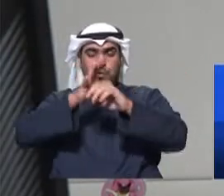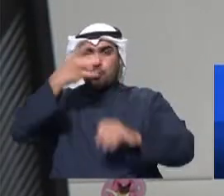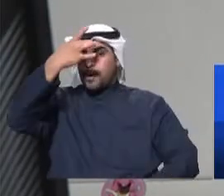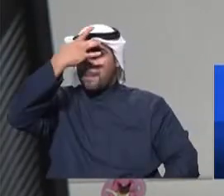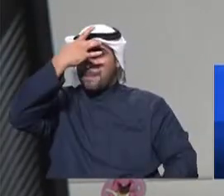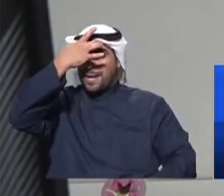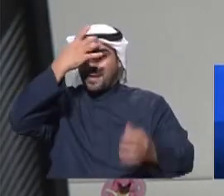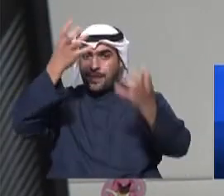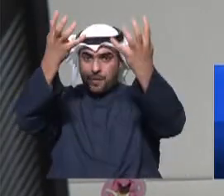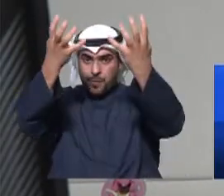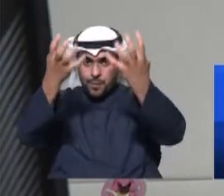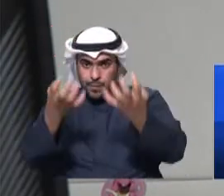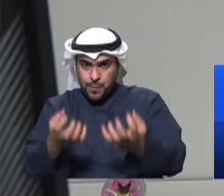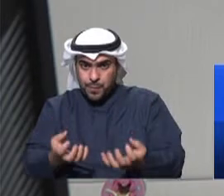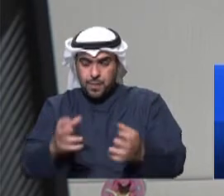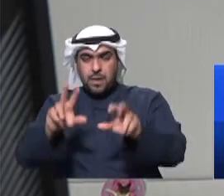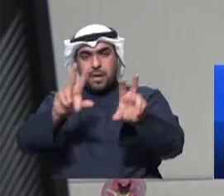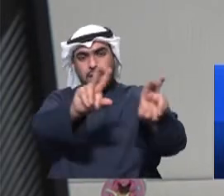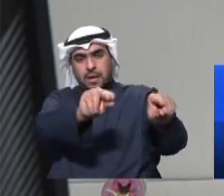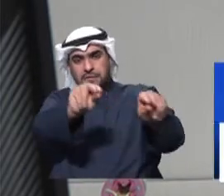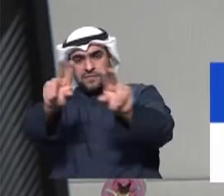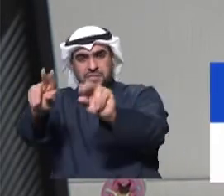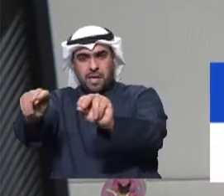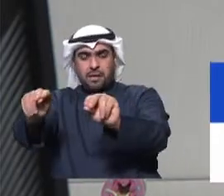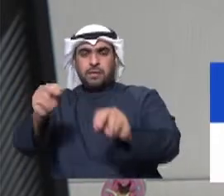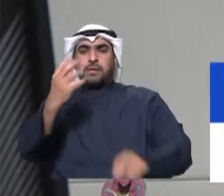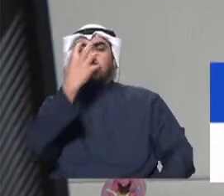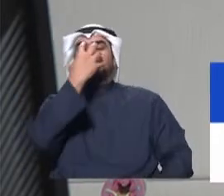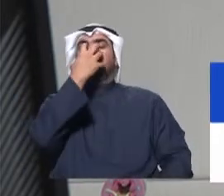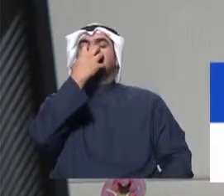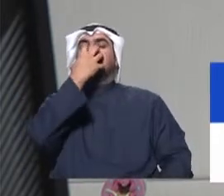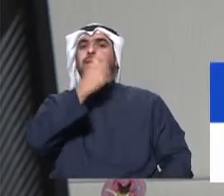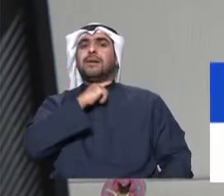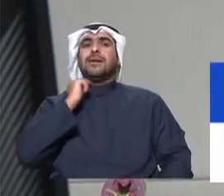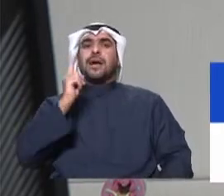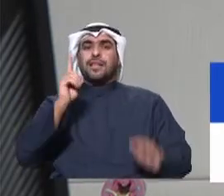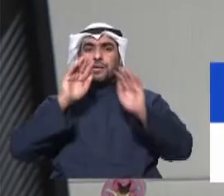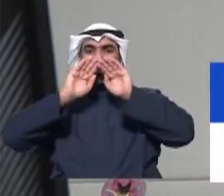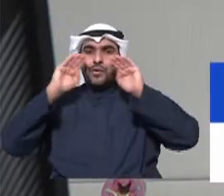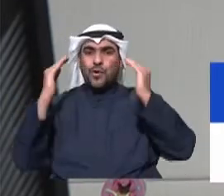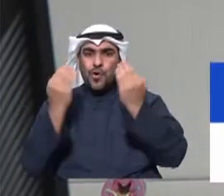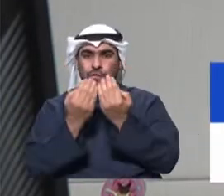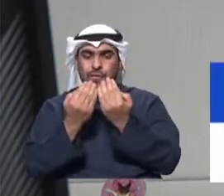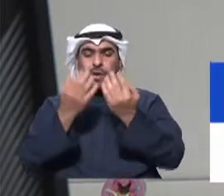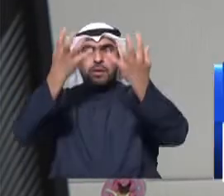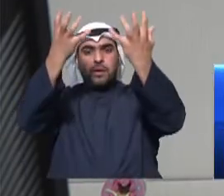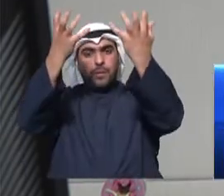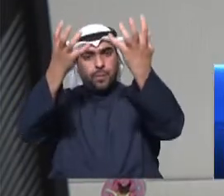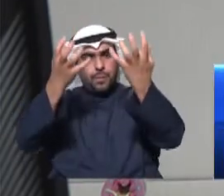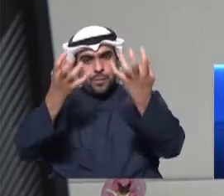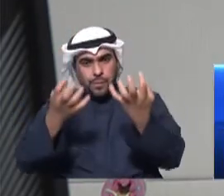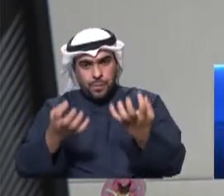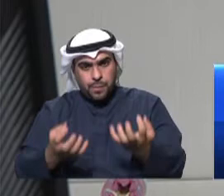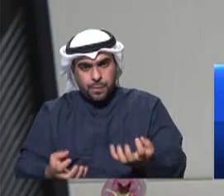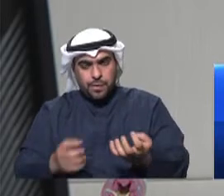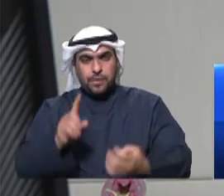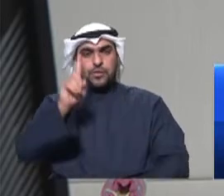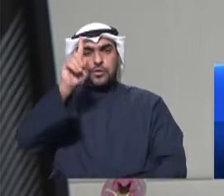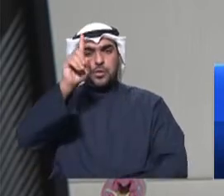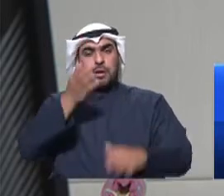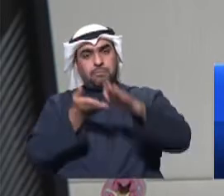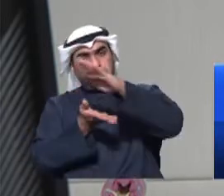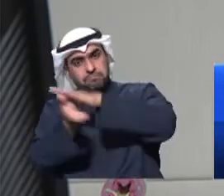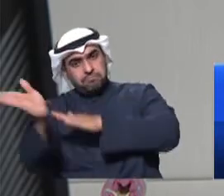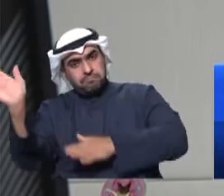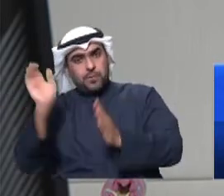وضع العناية المركزة، وأتوقع في الأيام القادمة راح تبدأ الأرقام بالانخفاض، حالات تبدأ تروح البيت